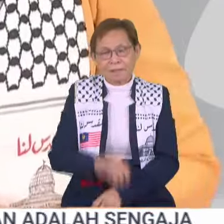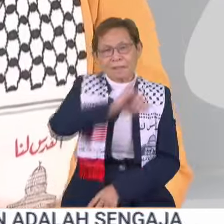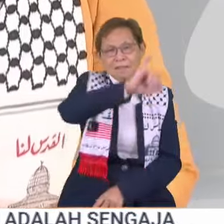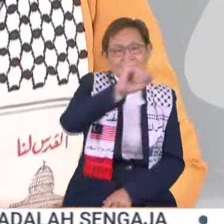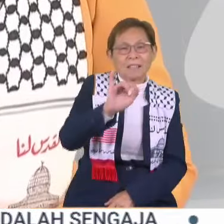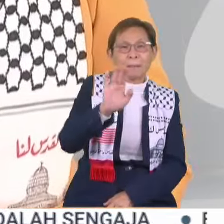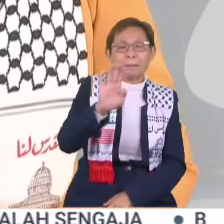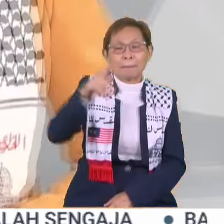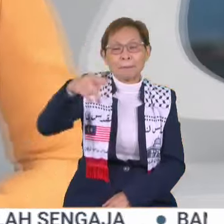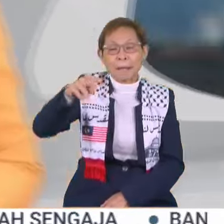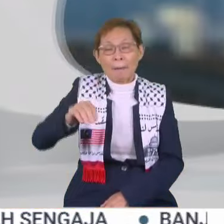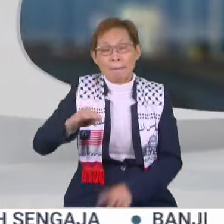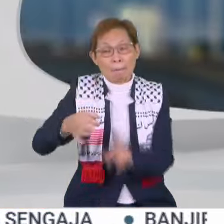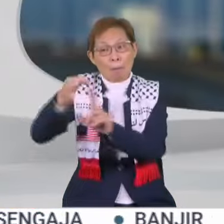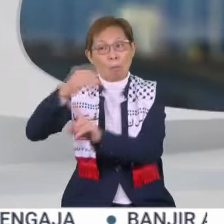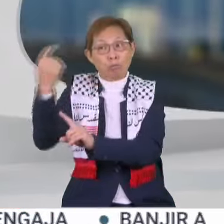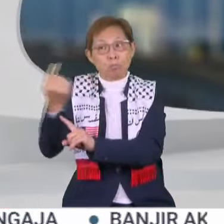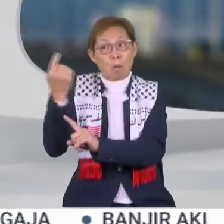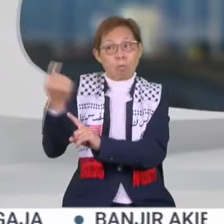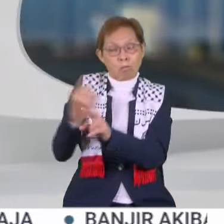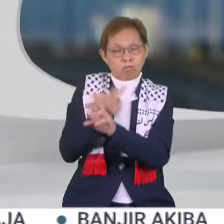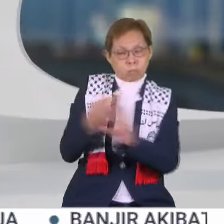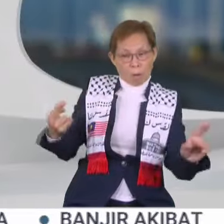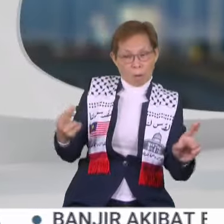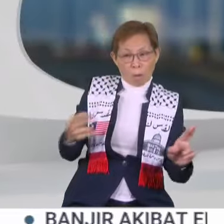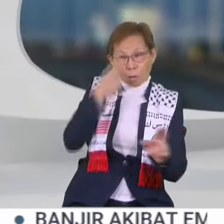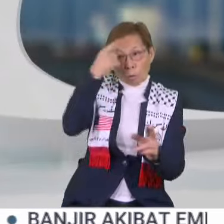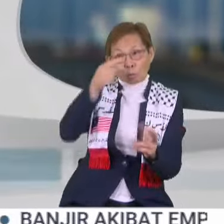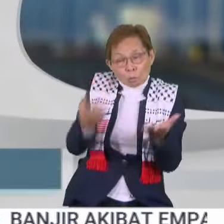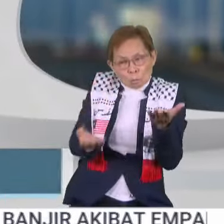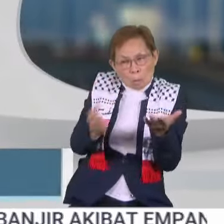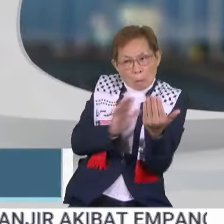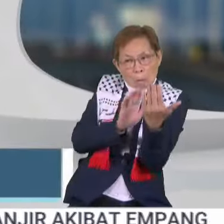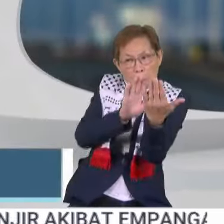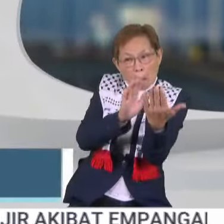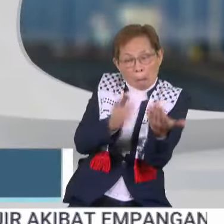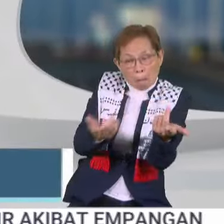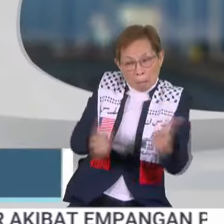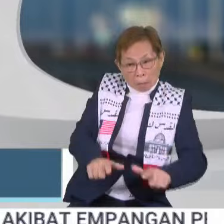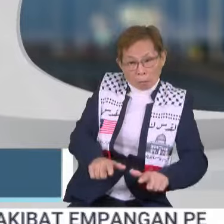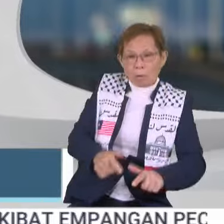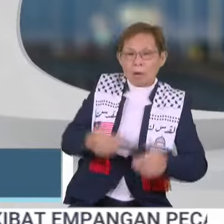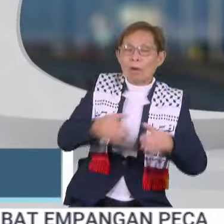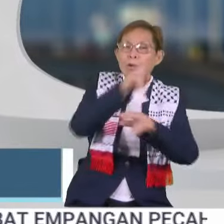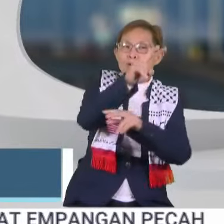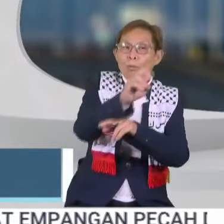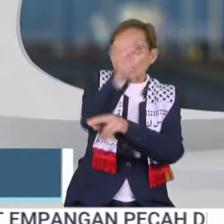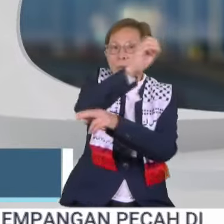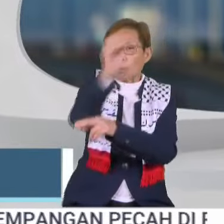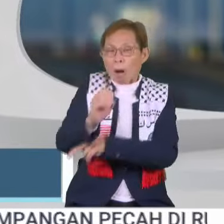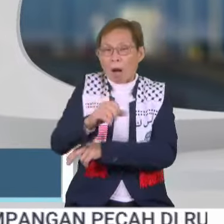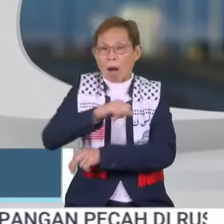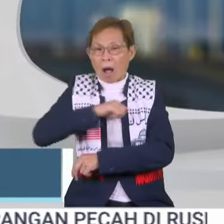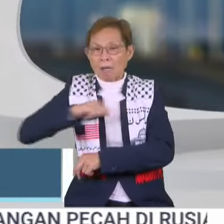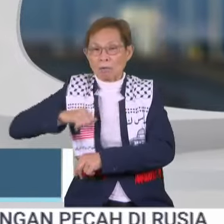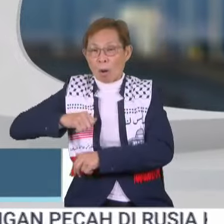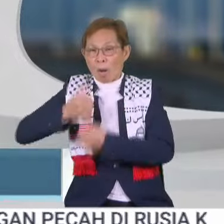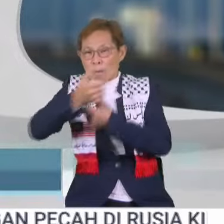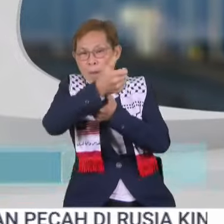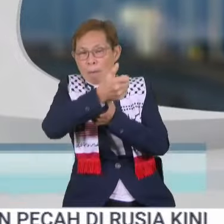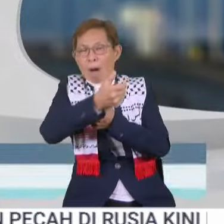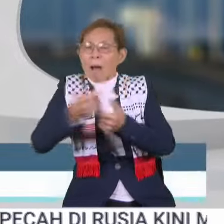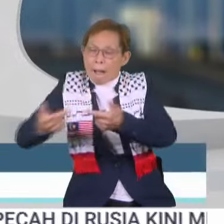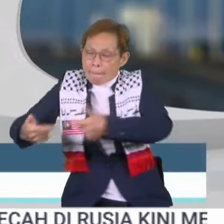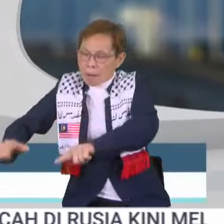JBPM Pulau Pinang sentiasa siap siaga untuk hadapi sebarang kemungkinan. Justeru hanya 20% anggota negeri yang dibenarkan